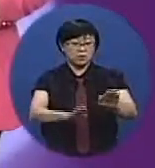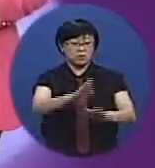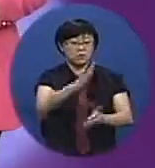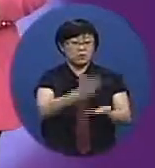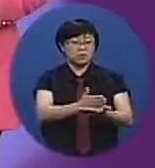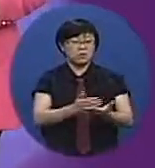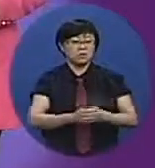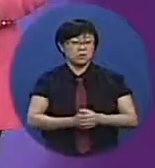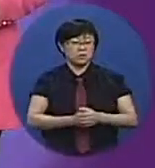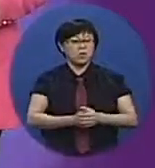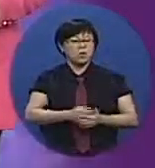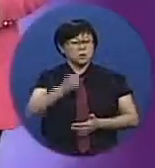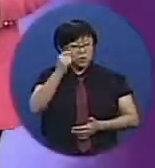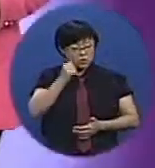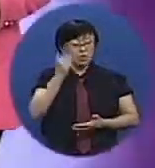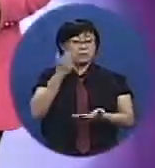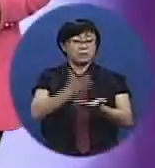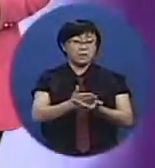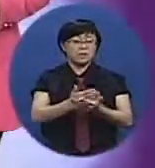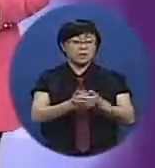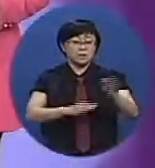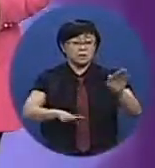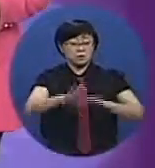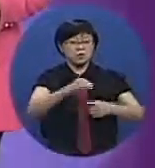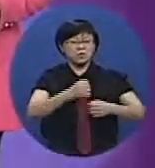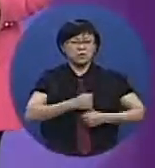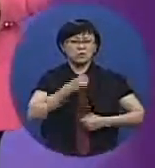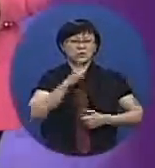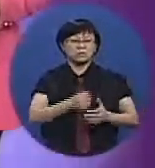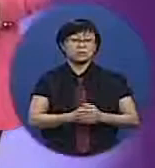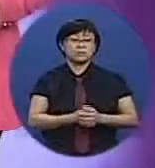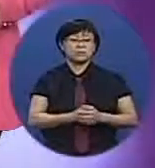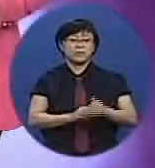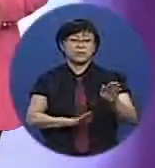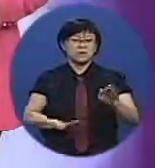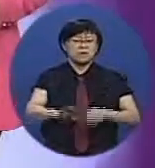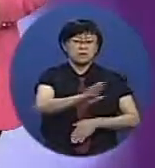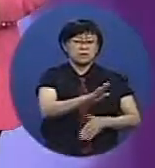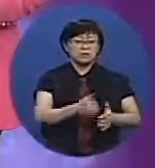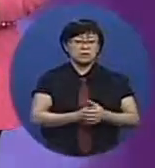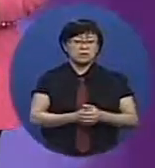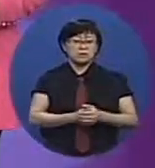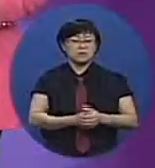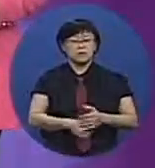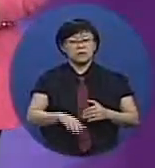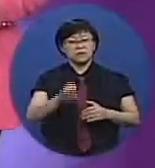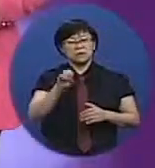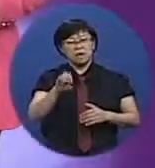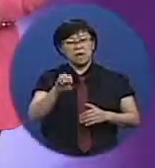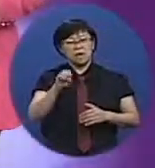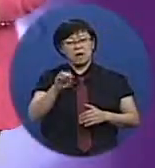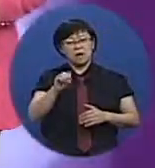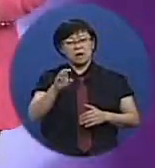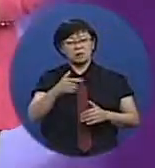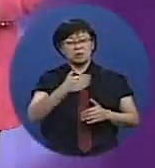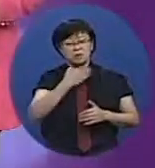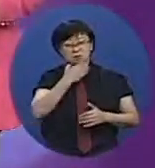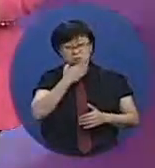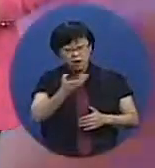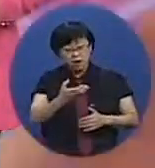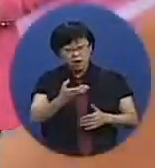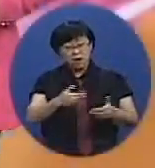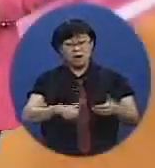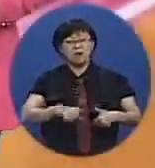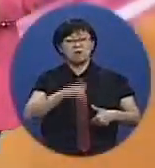예. 졸음 운전 맞습니다. 네. 그리고 끼어들기 할 때 깜빡이 키면은 좀 양보하는 게 좀